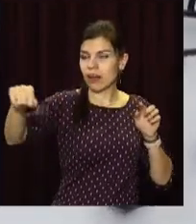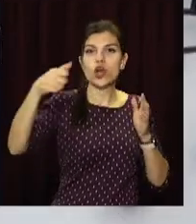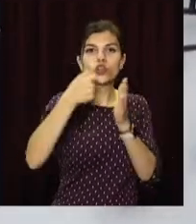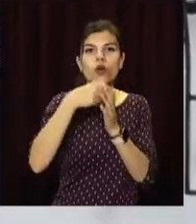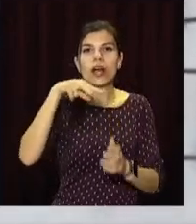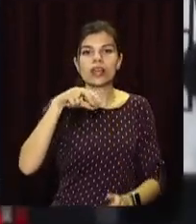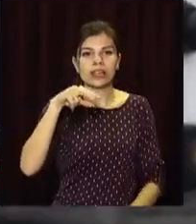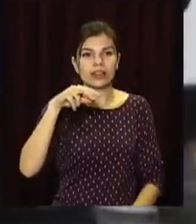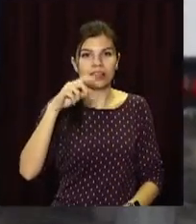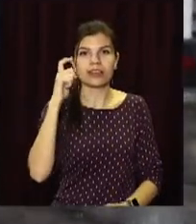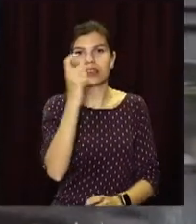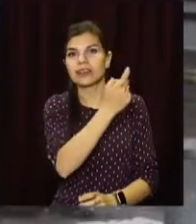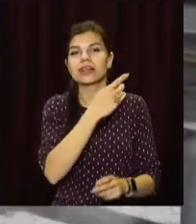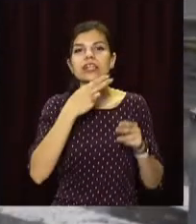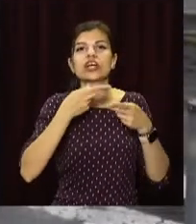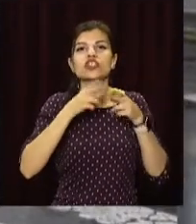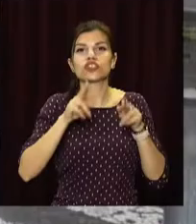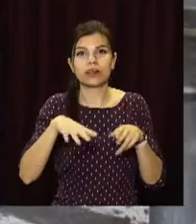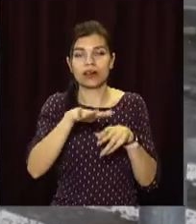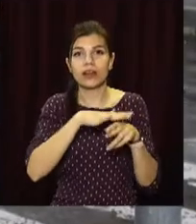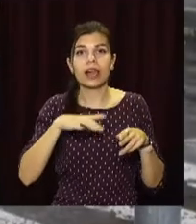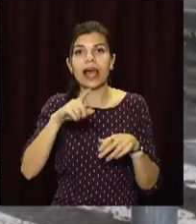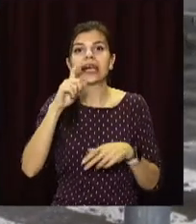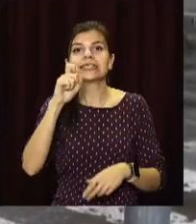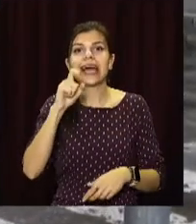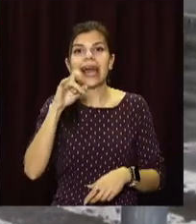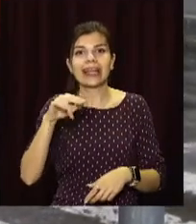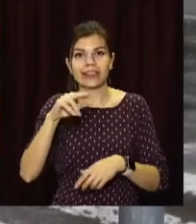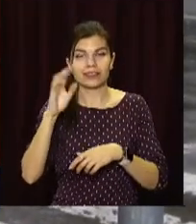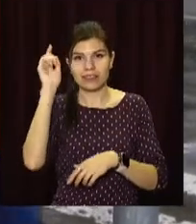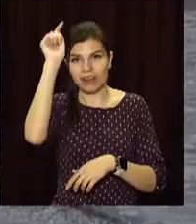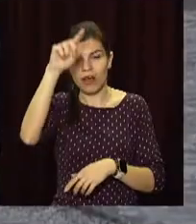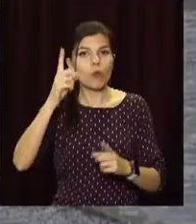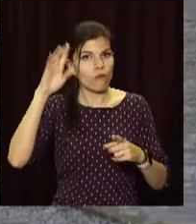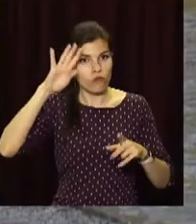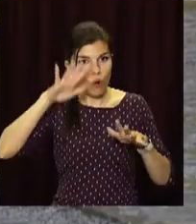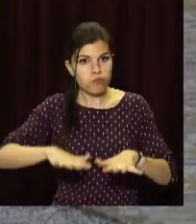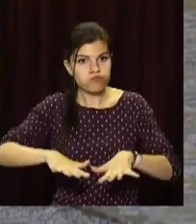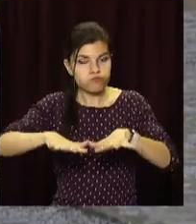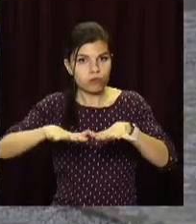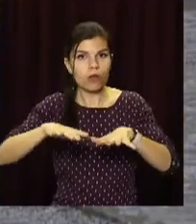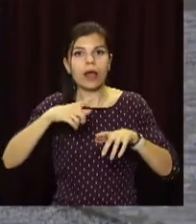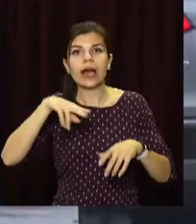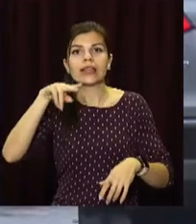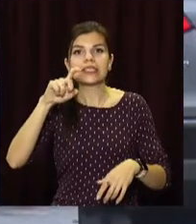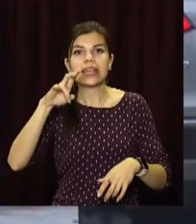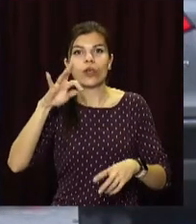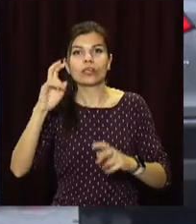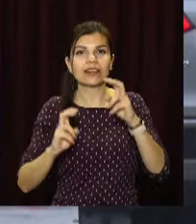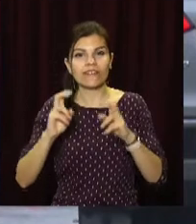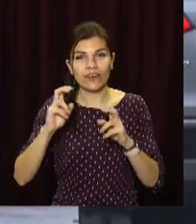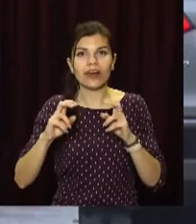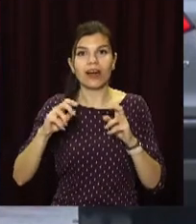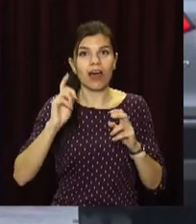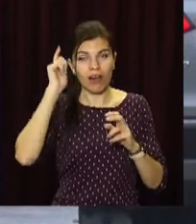до залізничного вокзалу. До житлового масиву Західний він не йде через високий рівень води поблизу ДЗМО та органного залу.